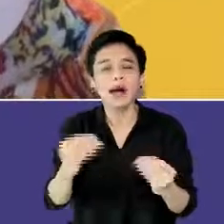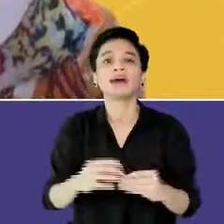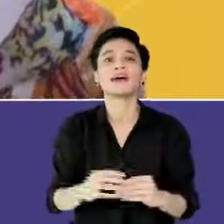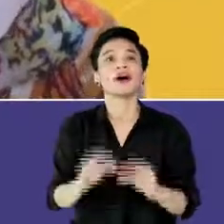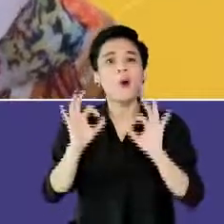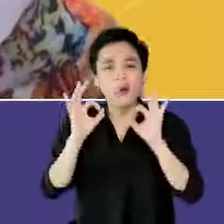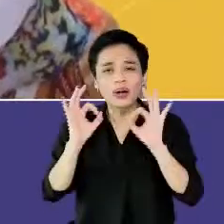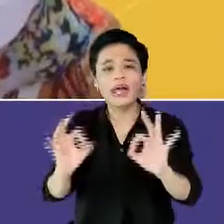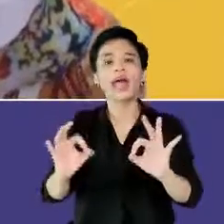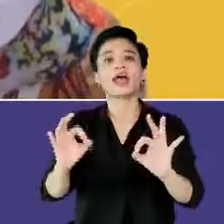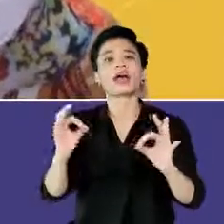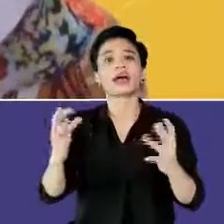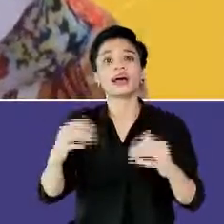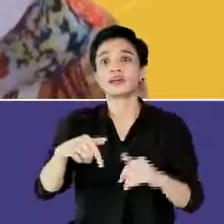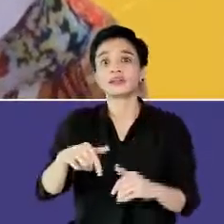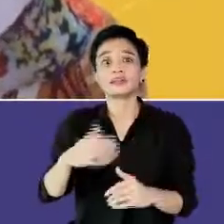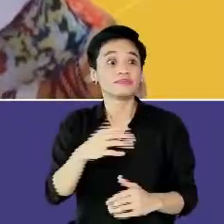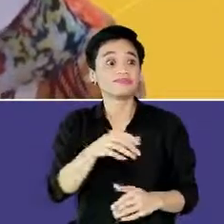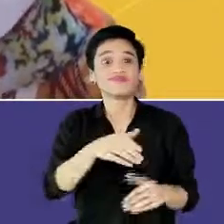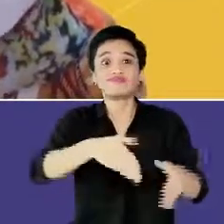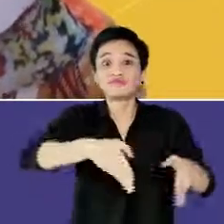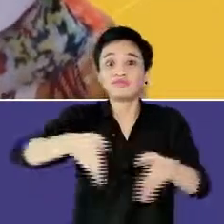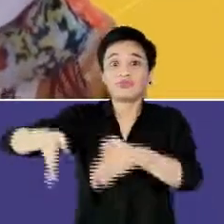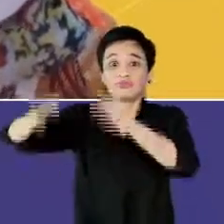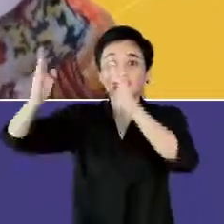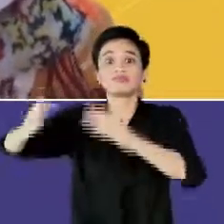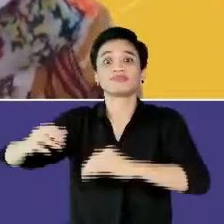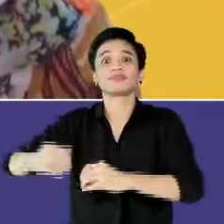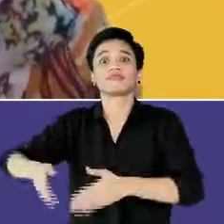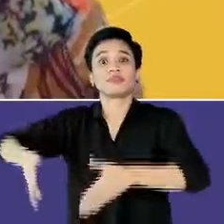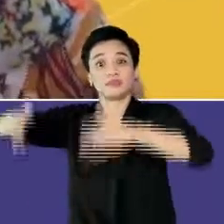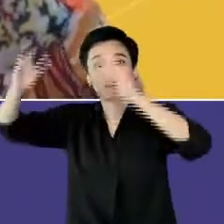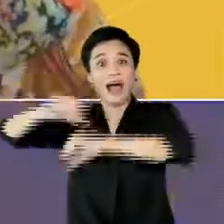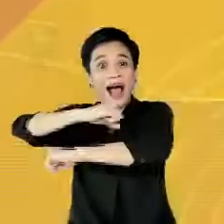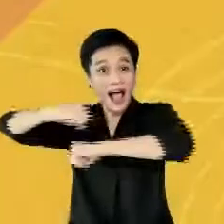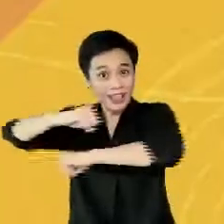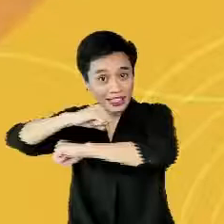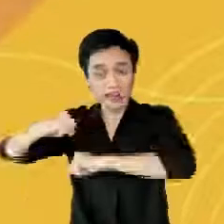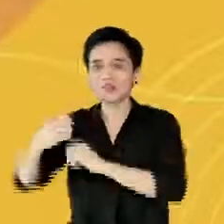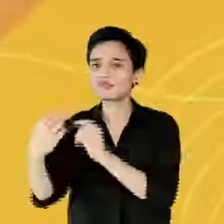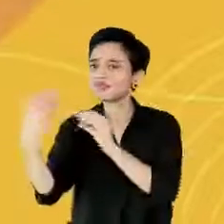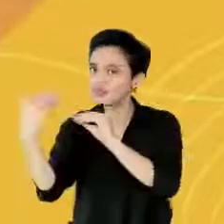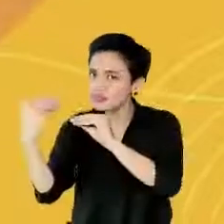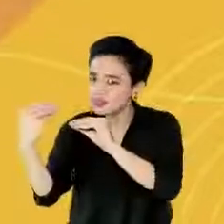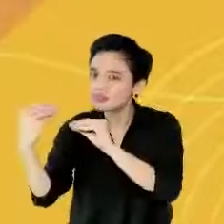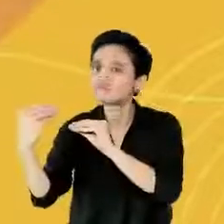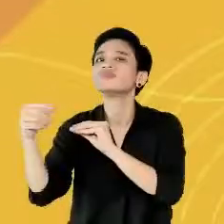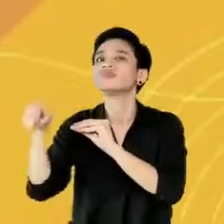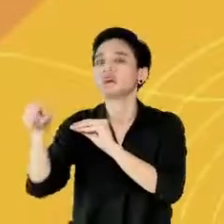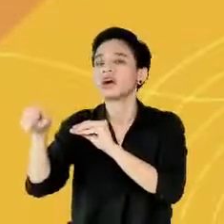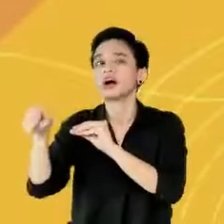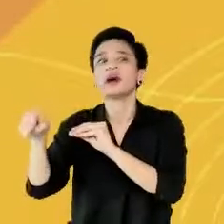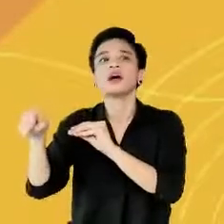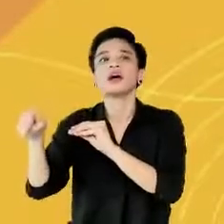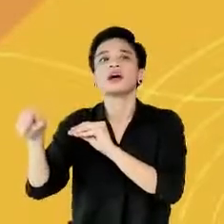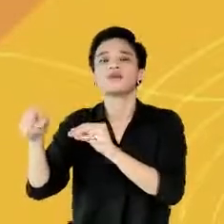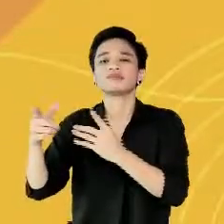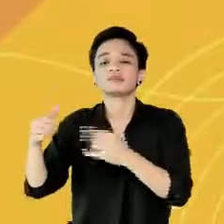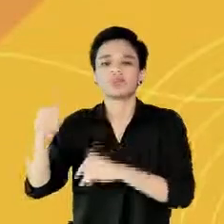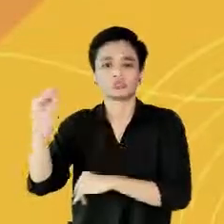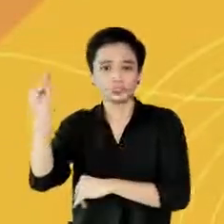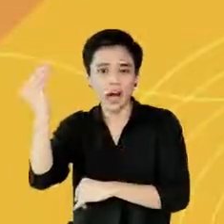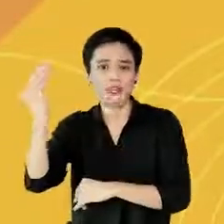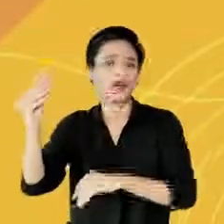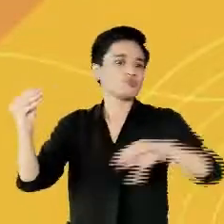selalu berkomunikasi kepada pengelola abis magrib karena memang jika I Jakarta tidak sendirian Sinergi